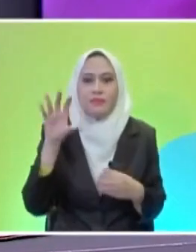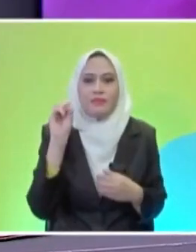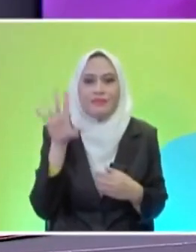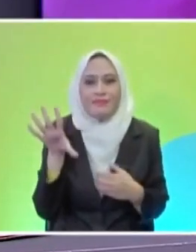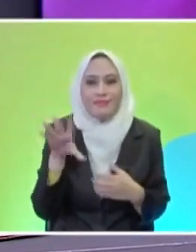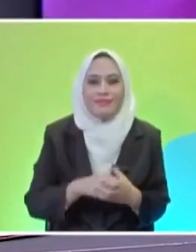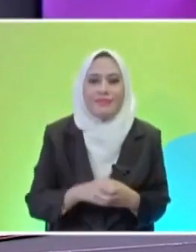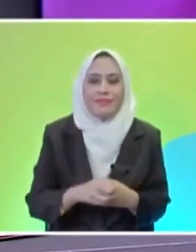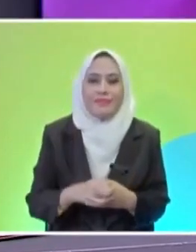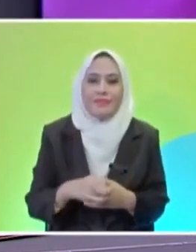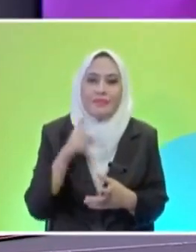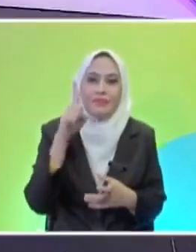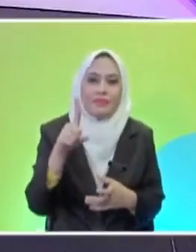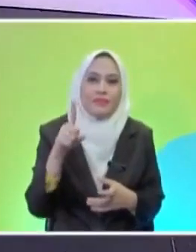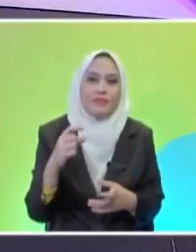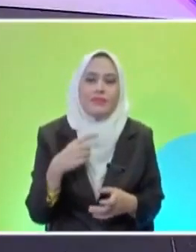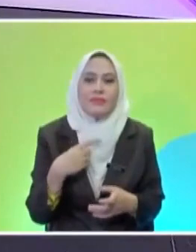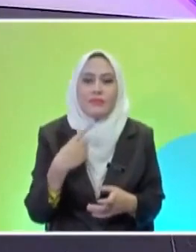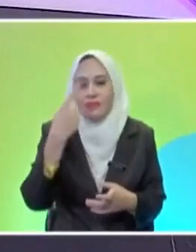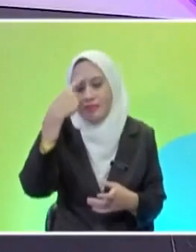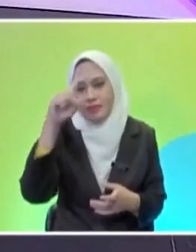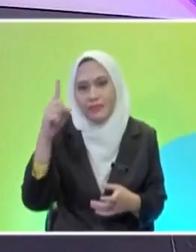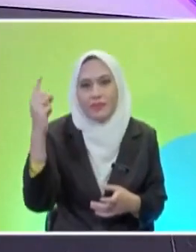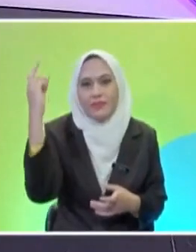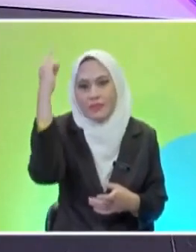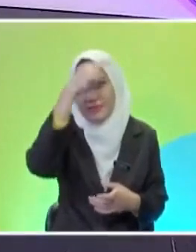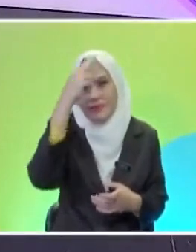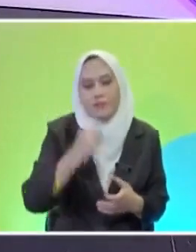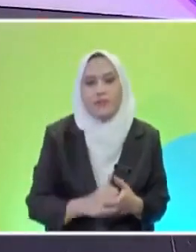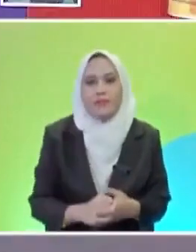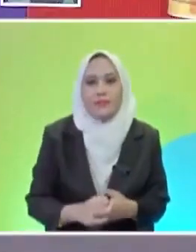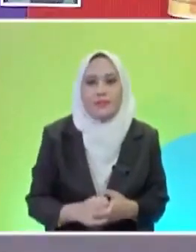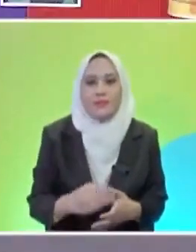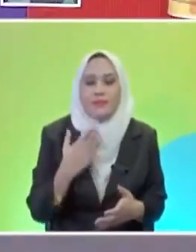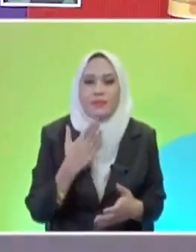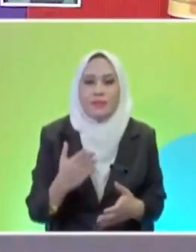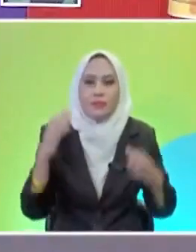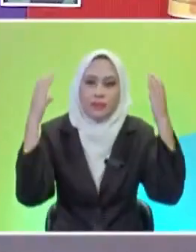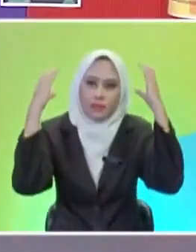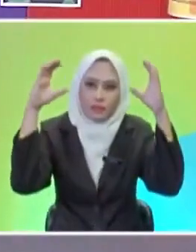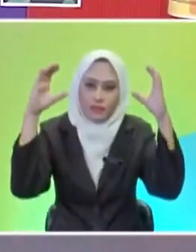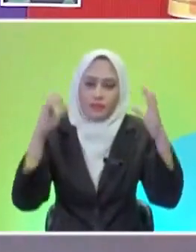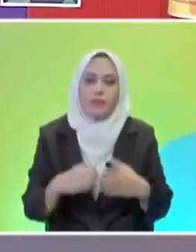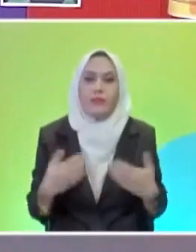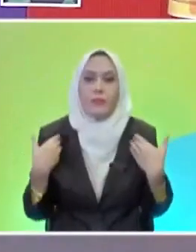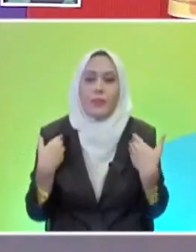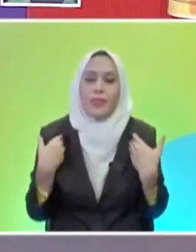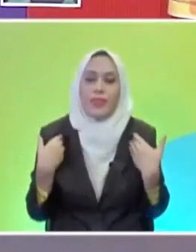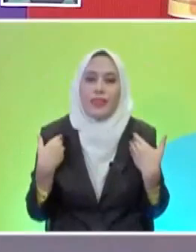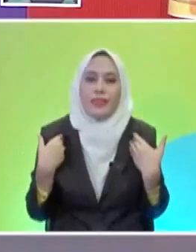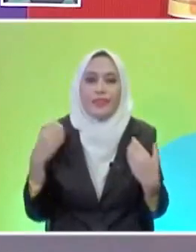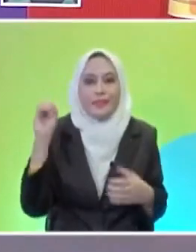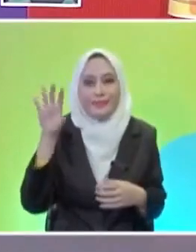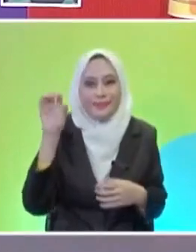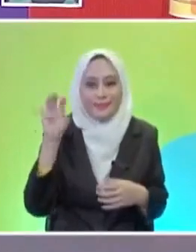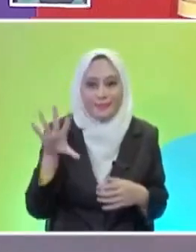bintang. Satu untuk Hanif. Terima kasih, cikgu. Baiklah, kita ada bintang sekarang. Sambil saya pakai bintang